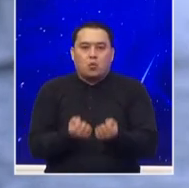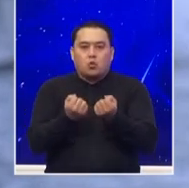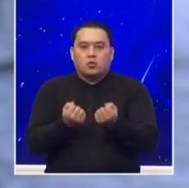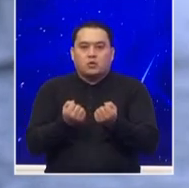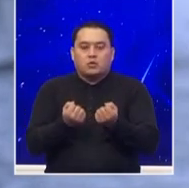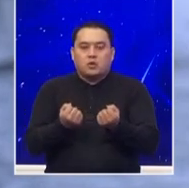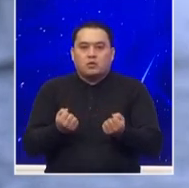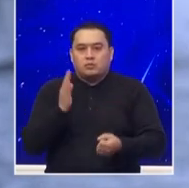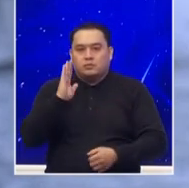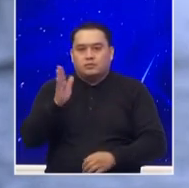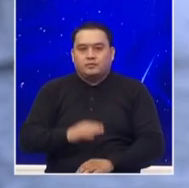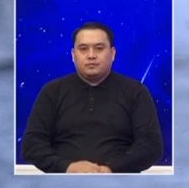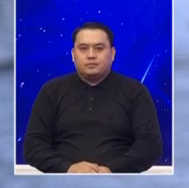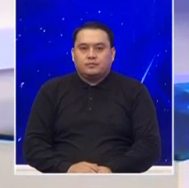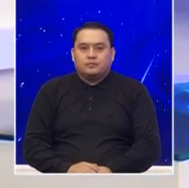и поддержат.